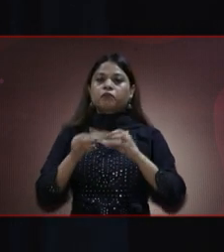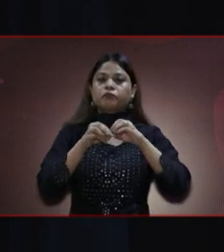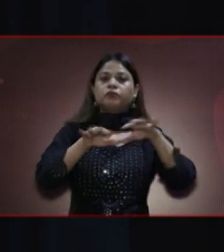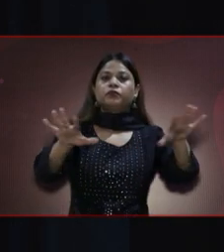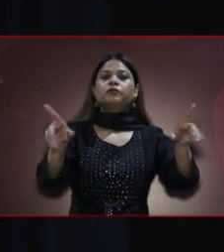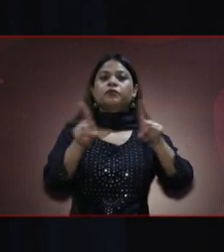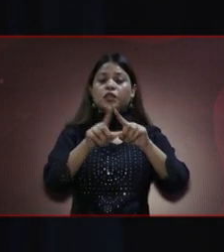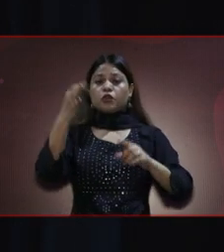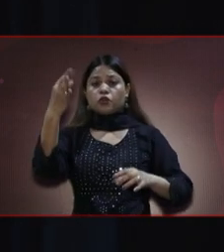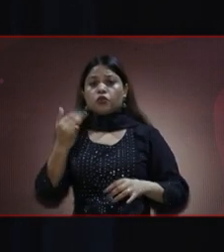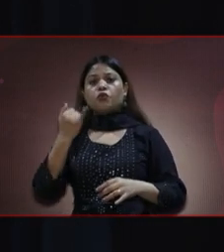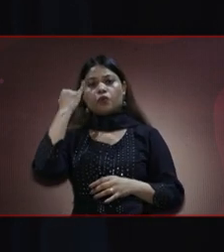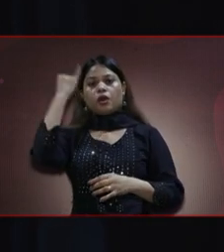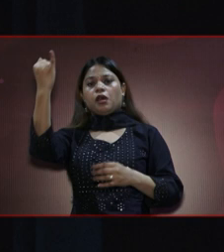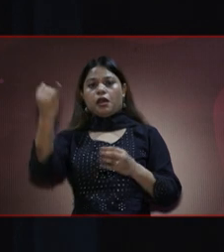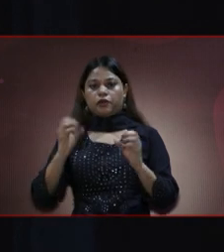किया।